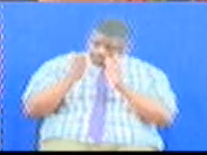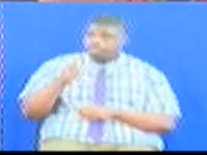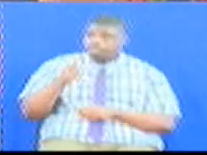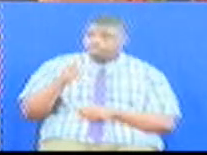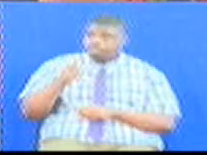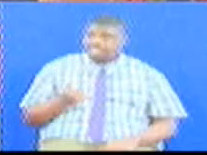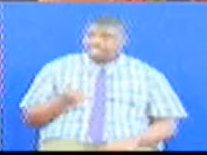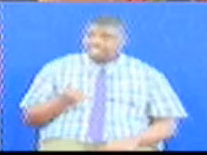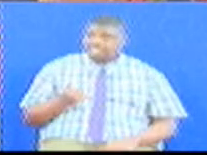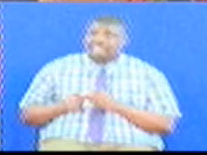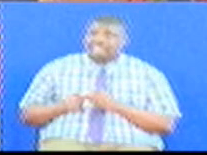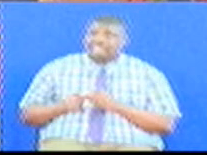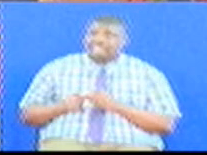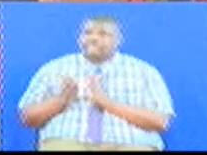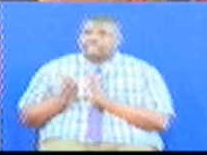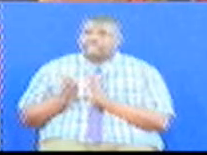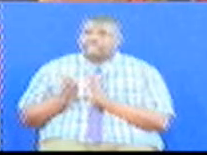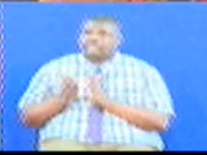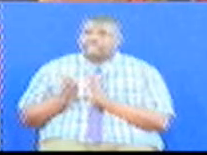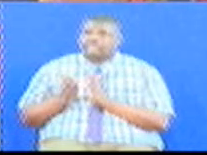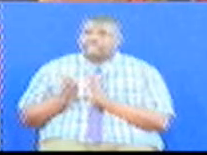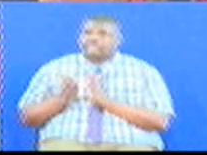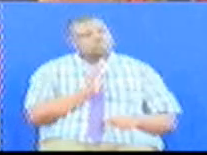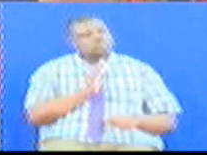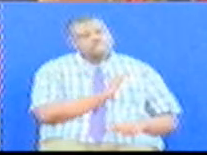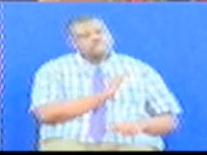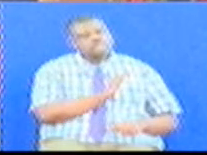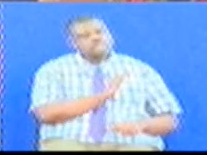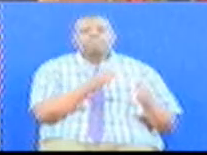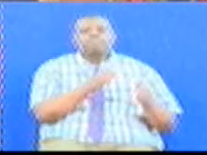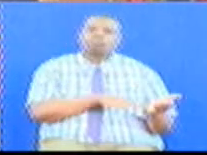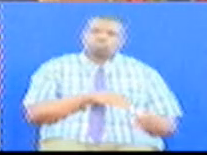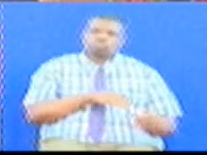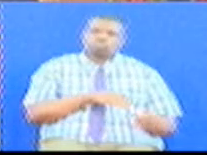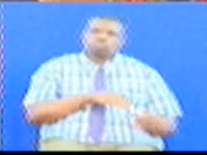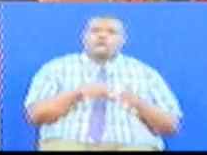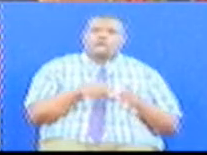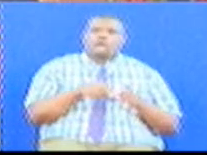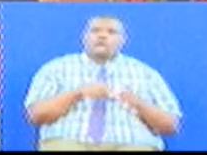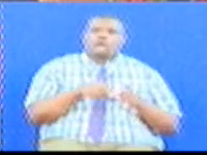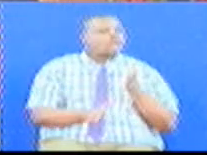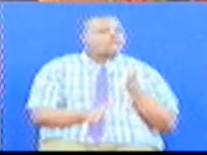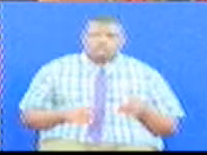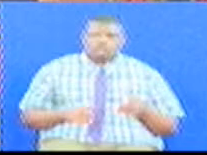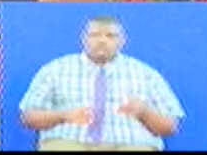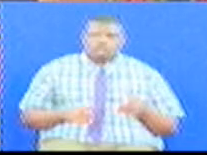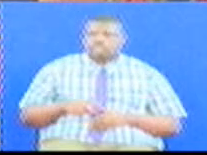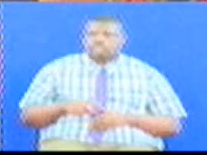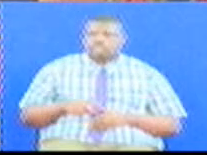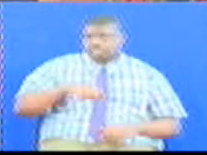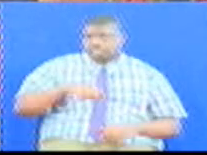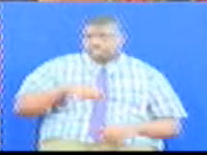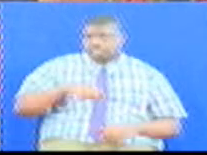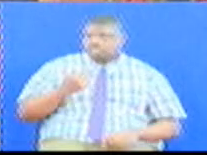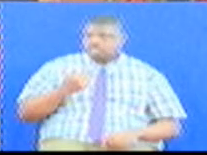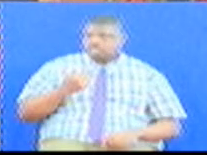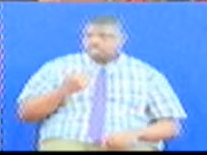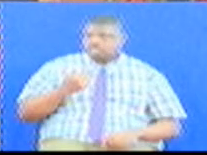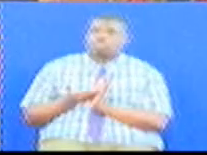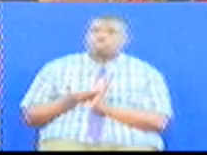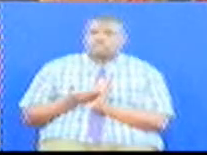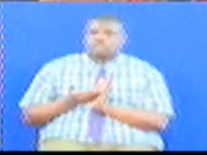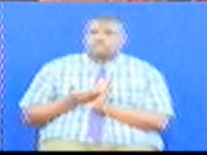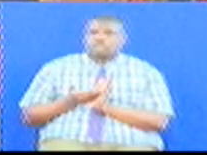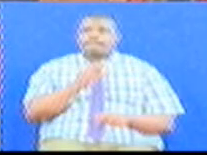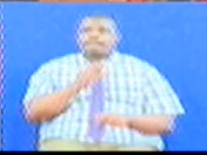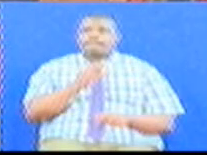dini alafu anamwombea mwenzake kifo ama anamwombea mwenzake balaa. Kwa hiyo sisi kama Tanzania tunamwombea Mheshimiwa Mbowe,